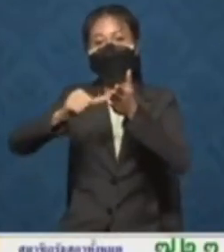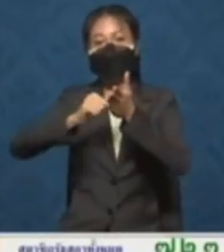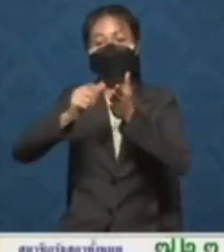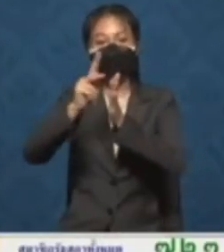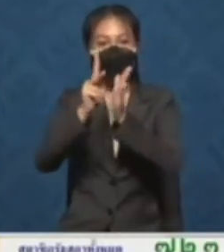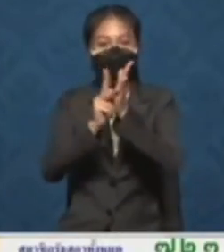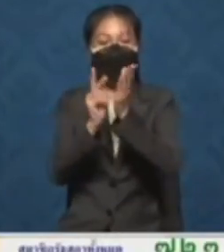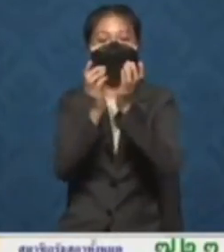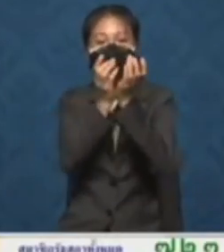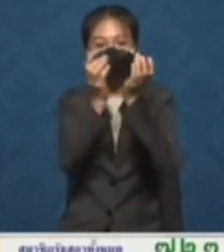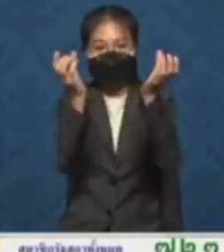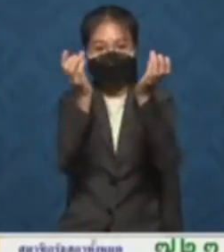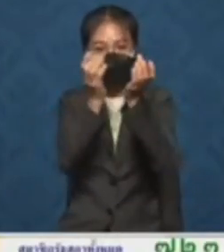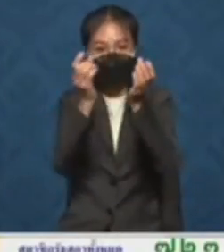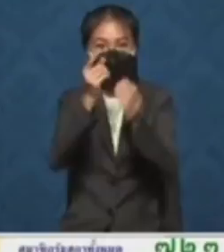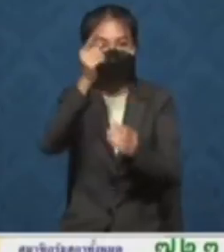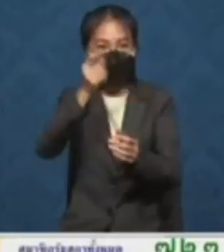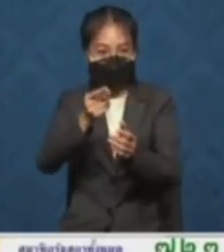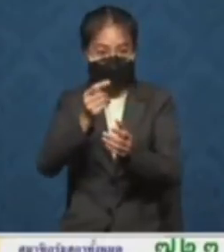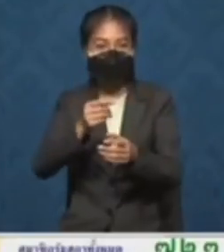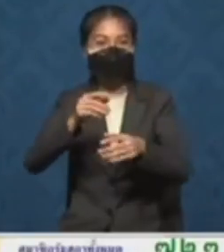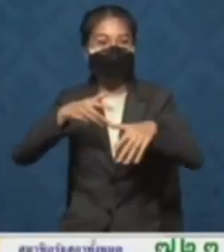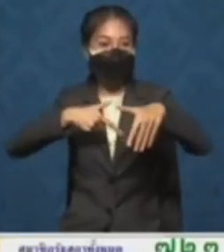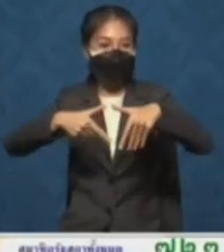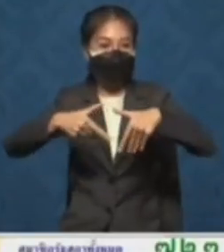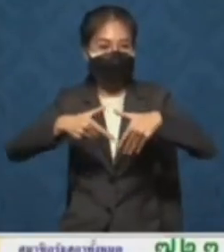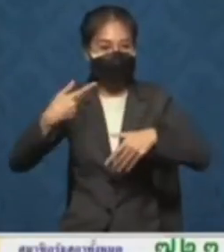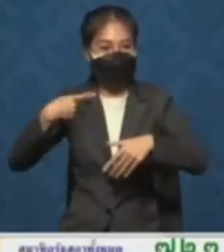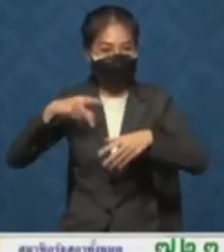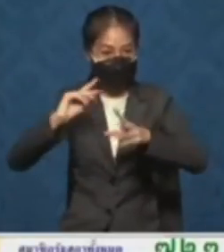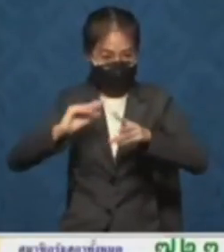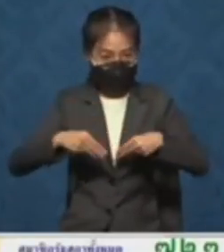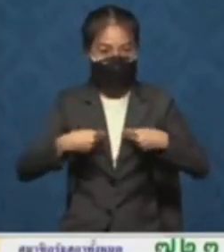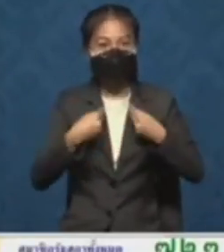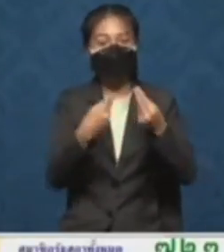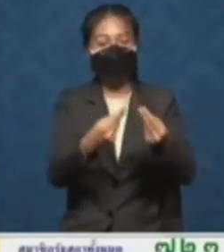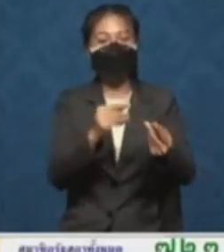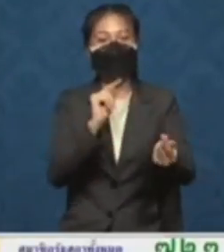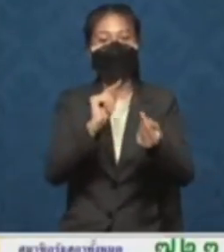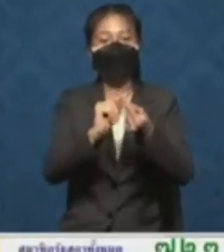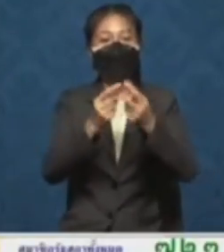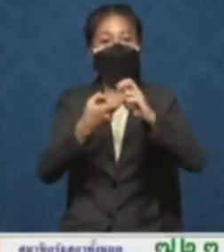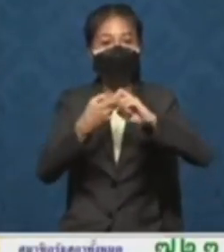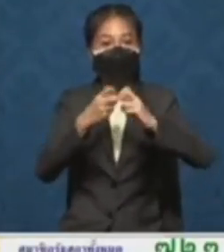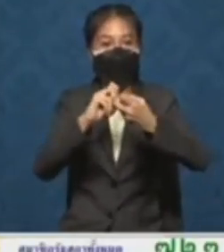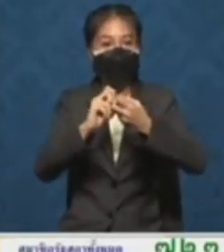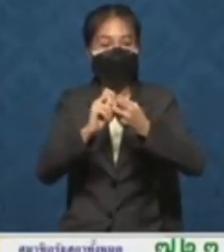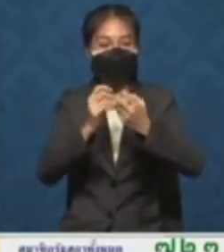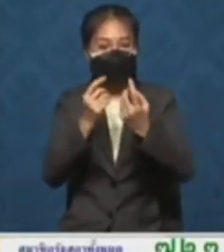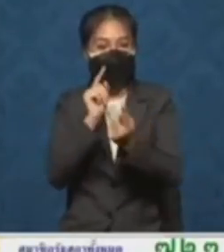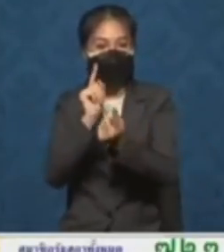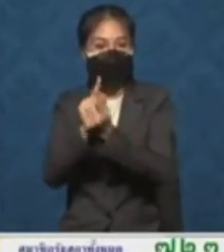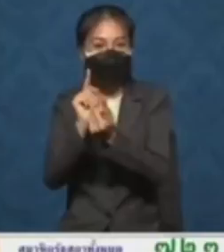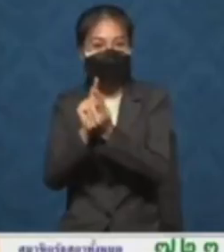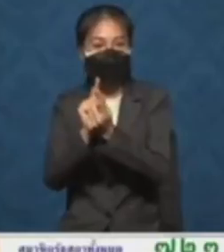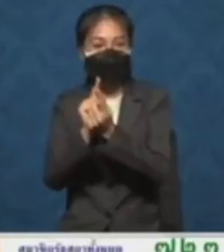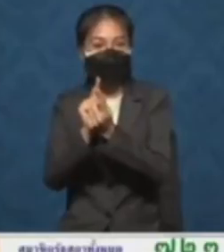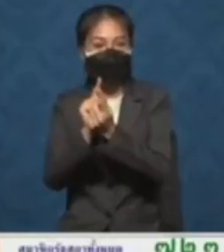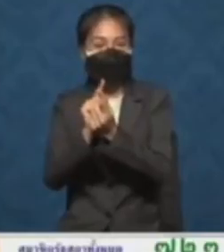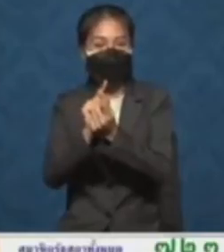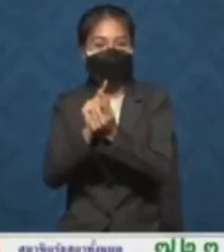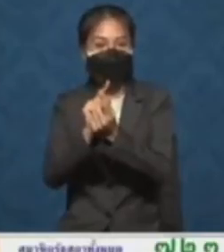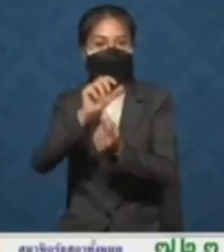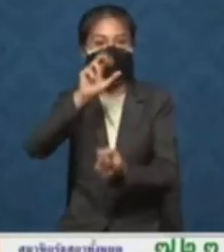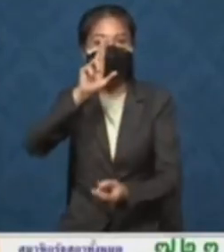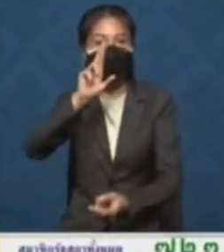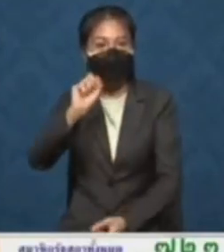ประชาชนได้ประโยชน์มากขึ้นนะครับที่สำคัญปัญหาของเราที่เรามีสภาเป็นเสียงข้างม